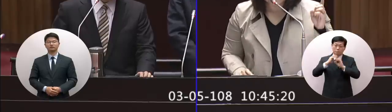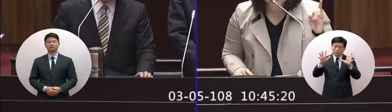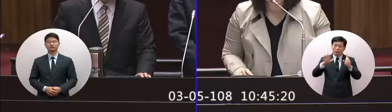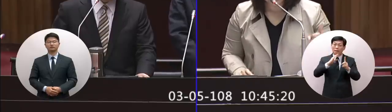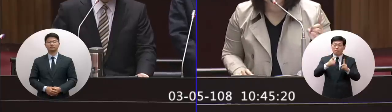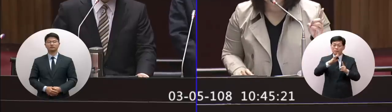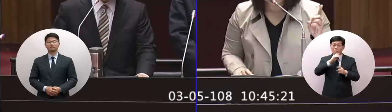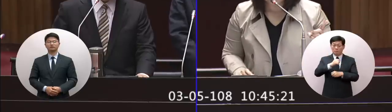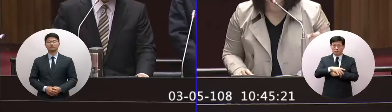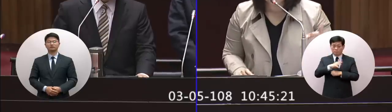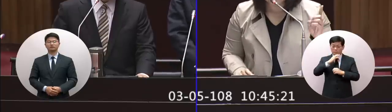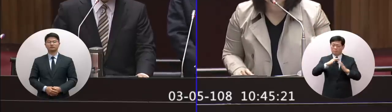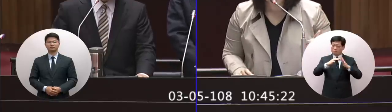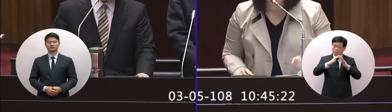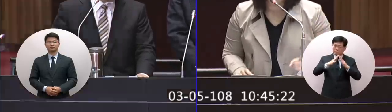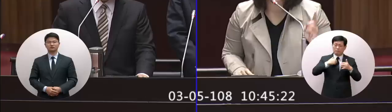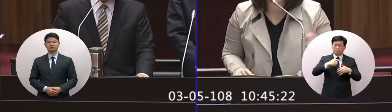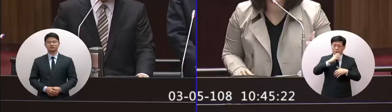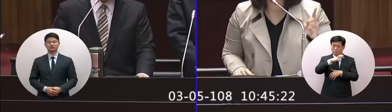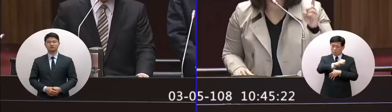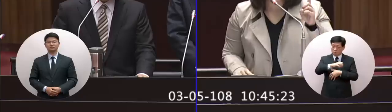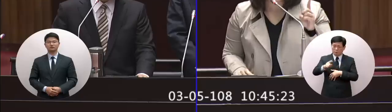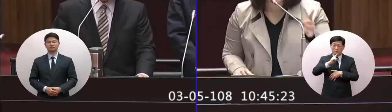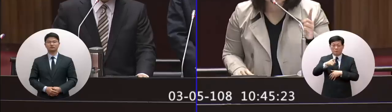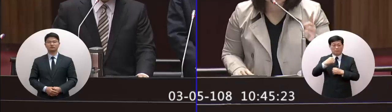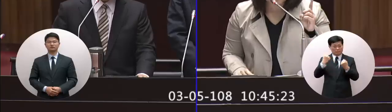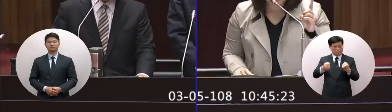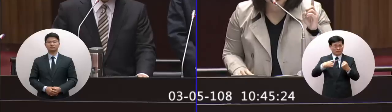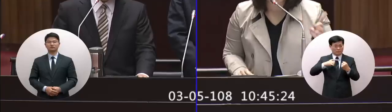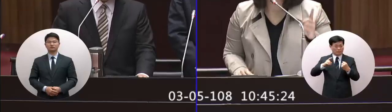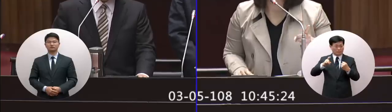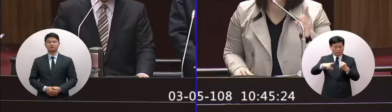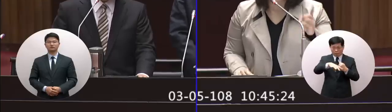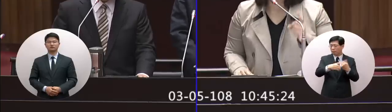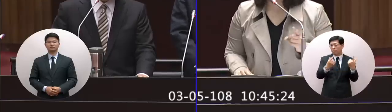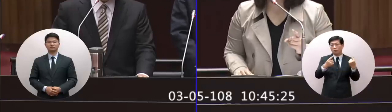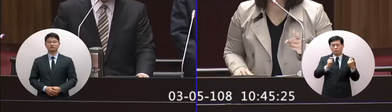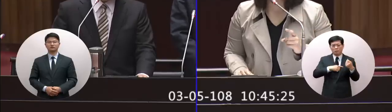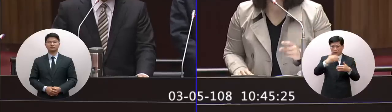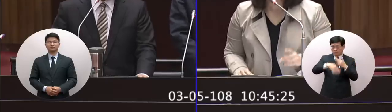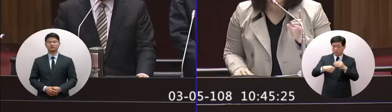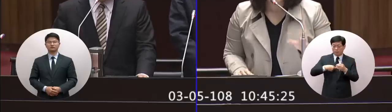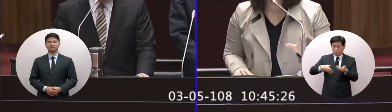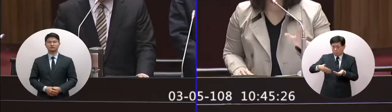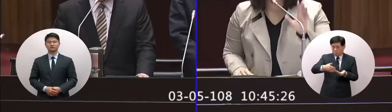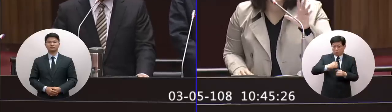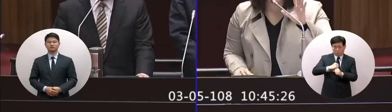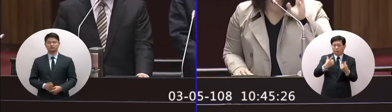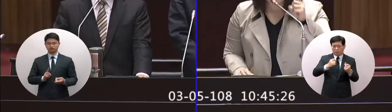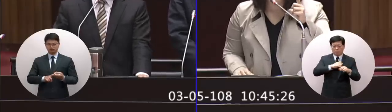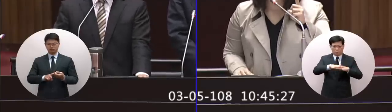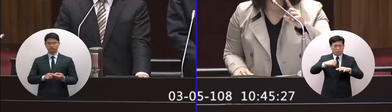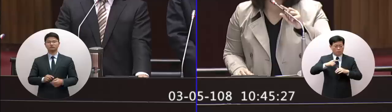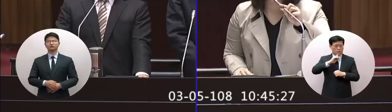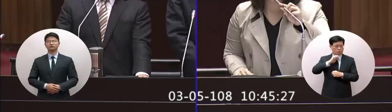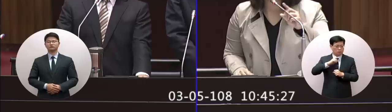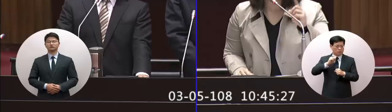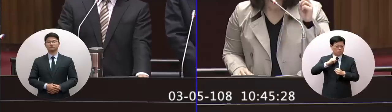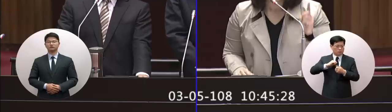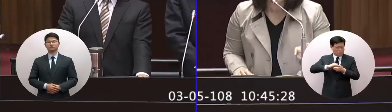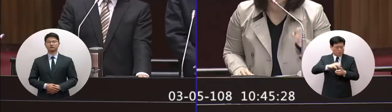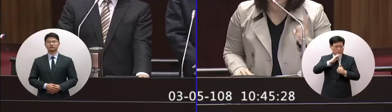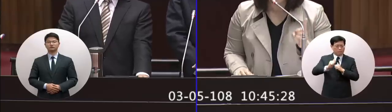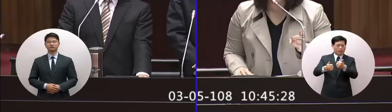战海滩、战海上、战街道、战山上，就算剩一支扫帚立马被变了，对不？但是我想要提醒的一点